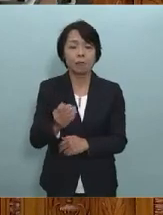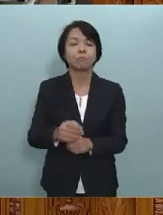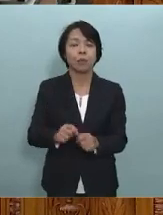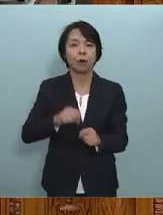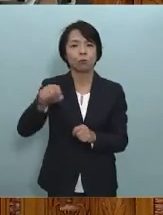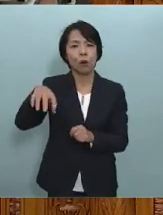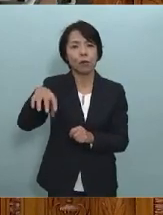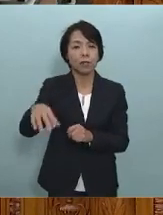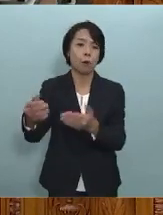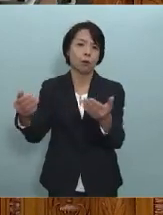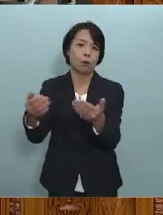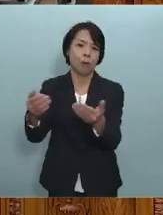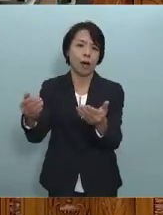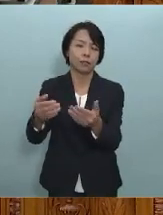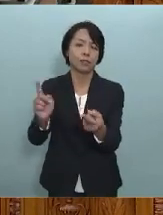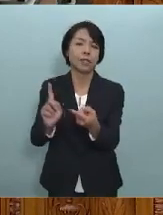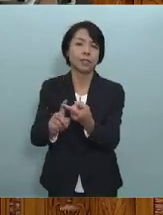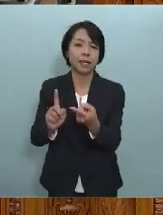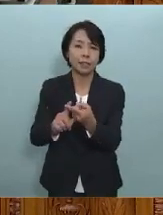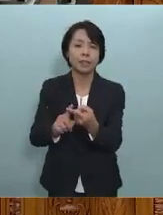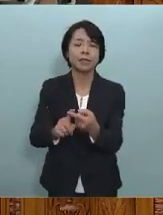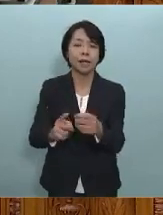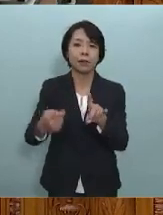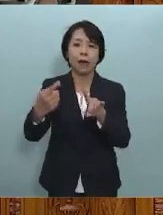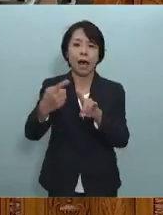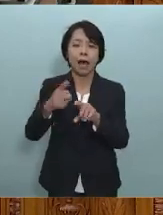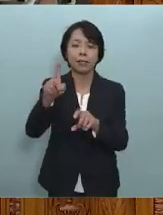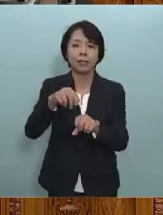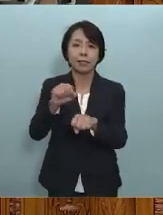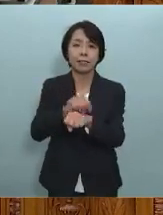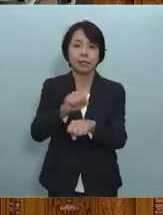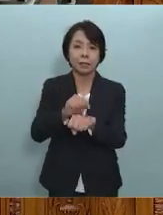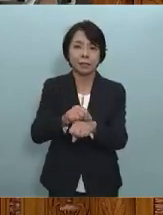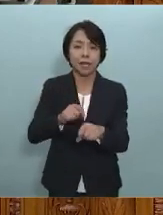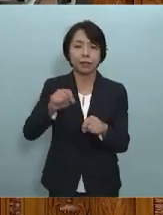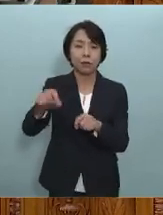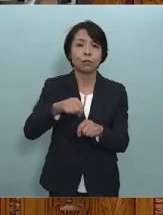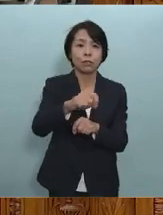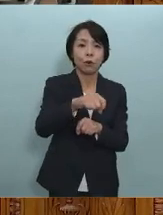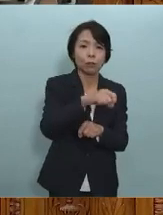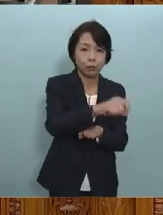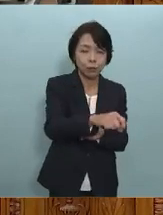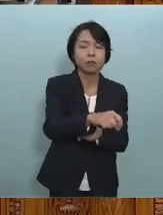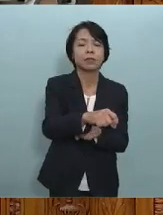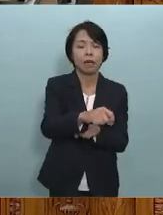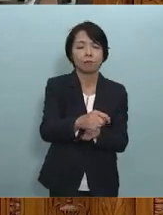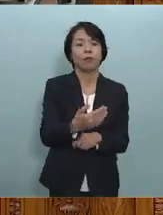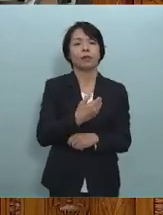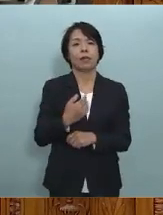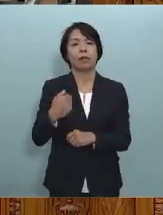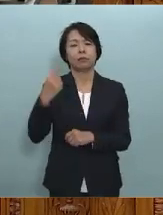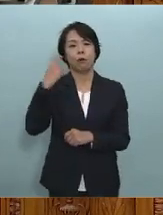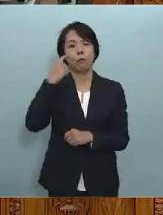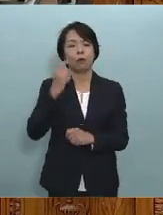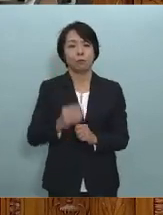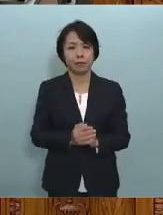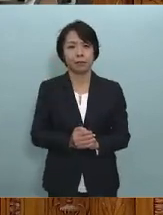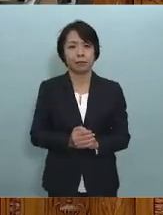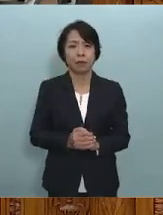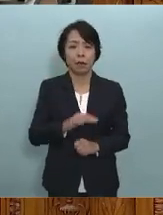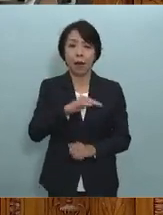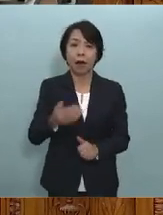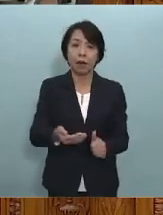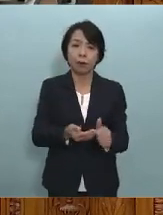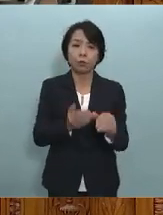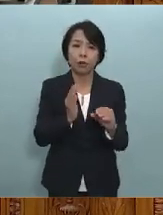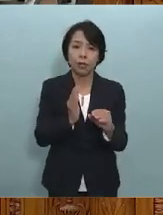はに適しているIT人材の地方分散にもしするものですもちろん子育て世帯に